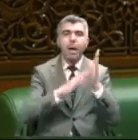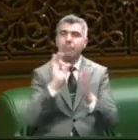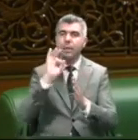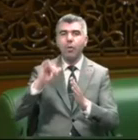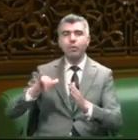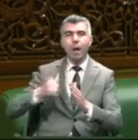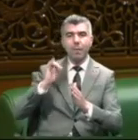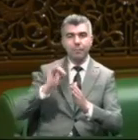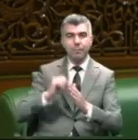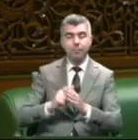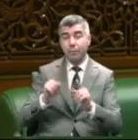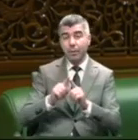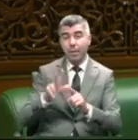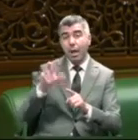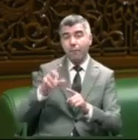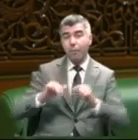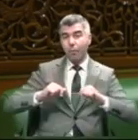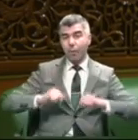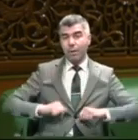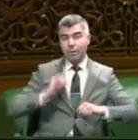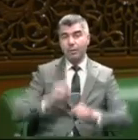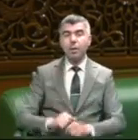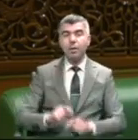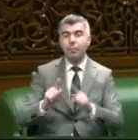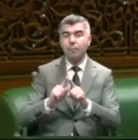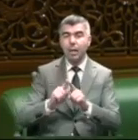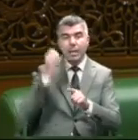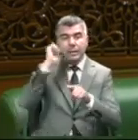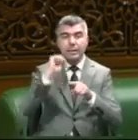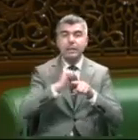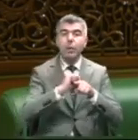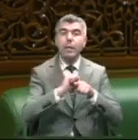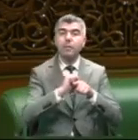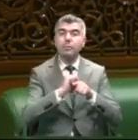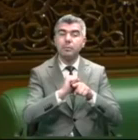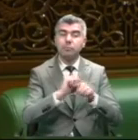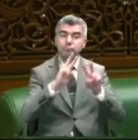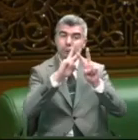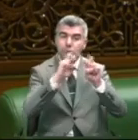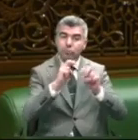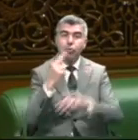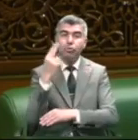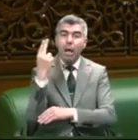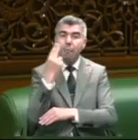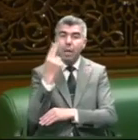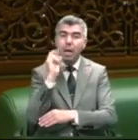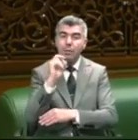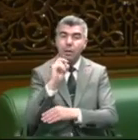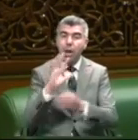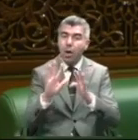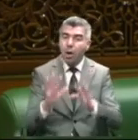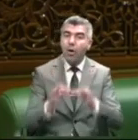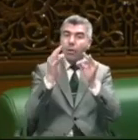عن ذلك في هذا الشان السيد الوزير المحترم تطوير برامج التكوين المهني والبحث العلمي والابتكار وجعلها